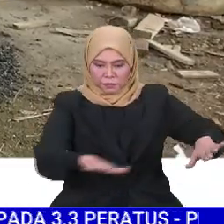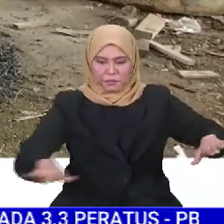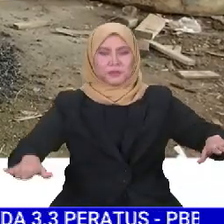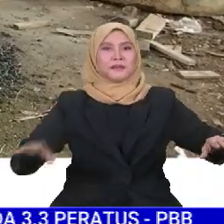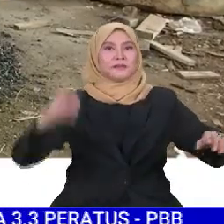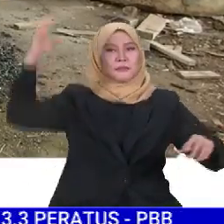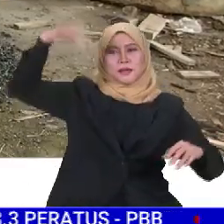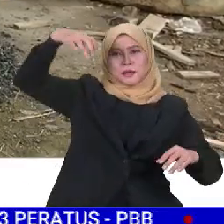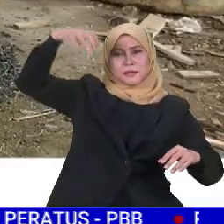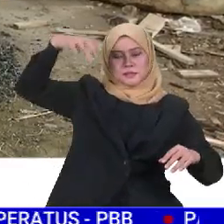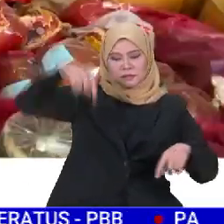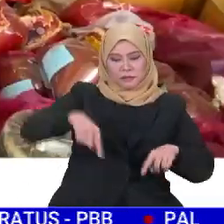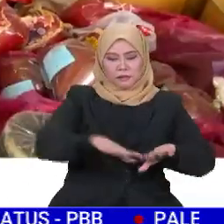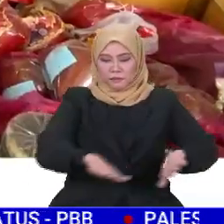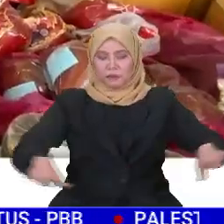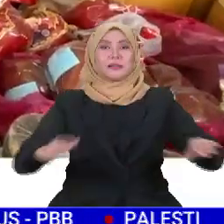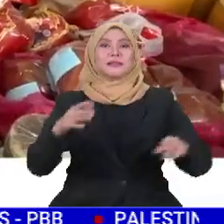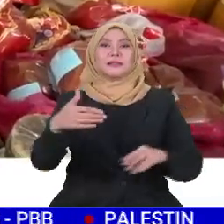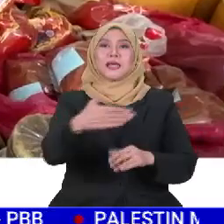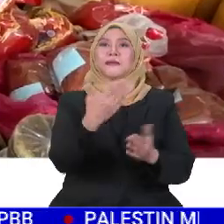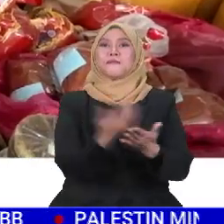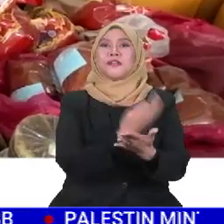malik. Ikan baru je lah.